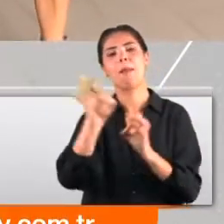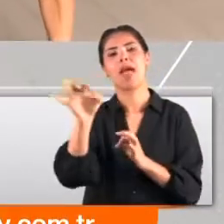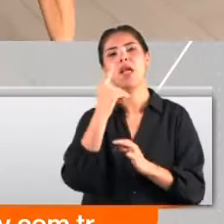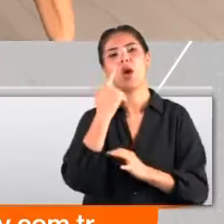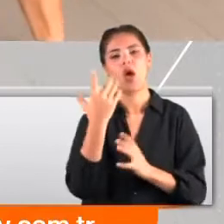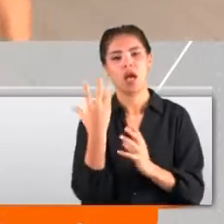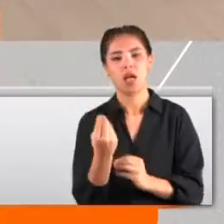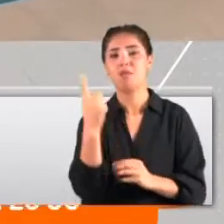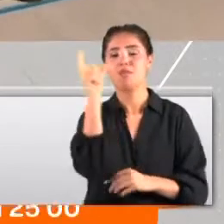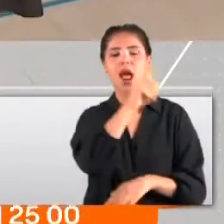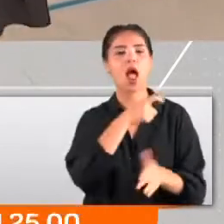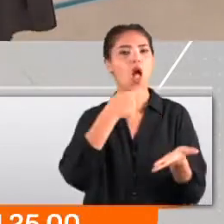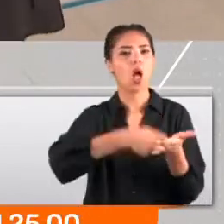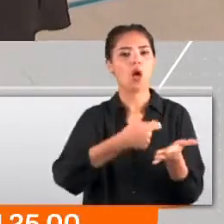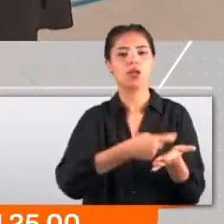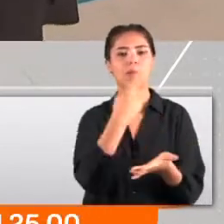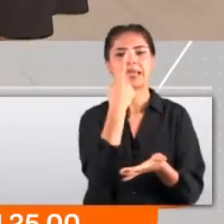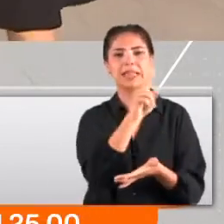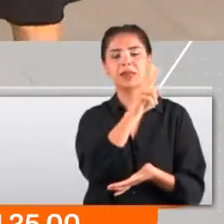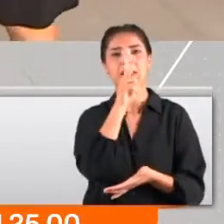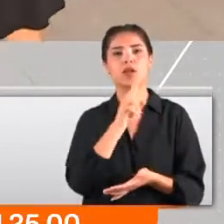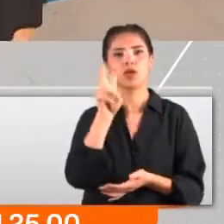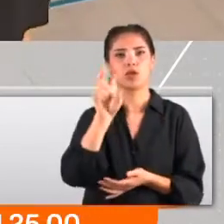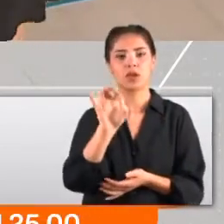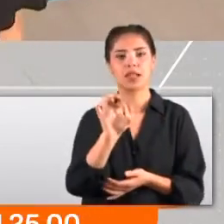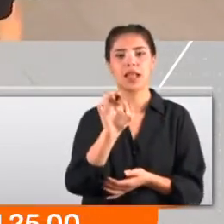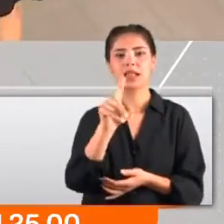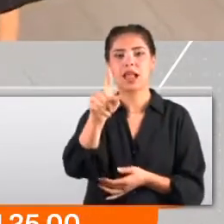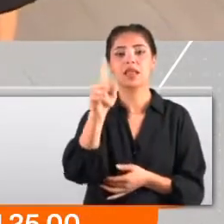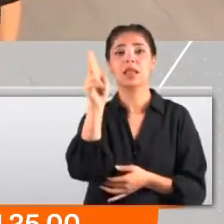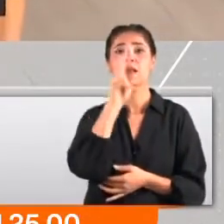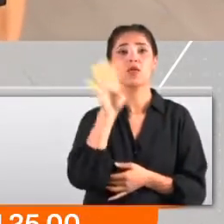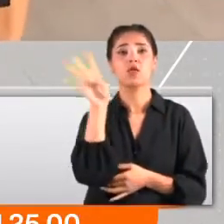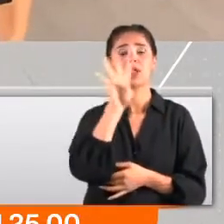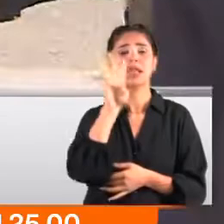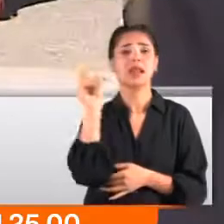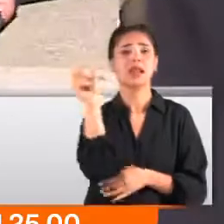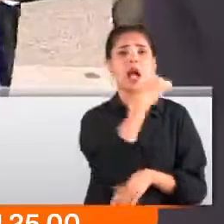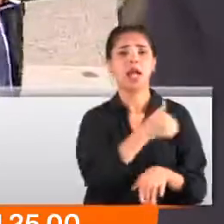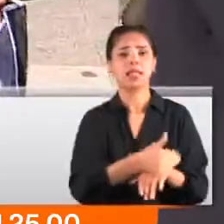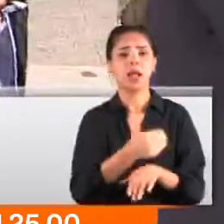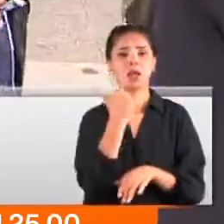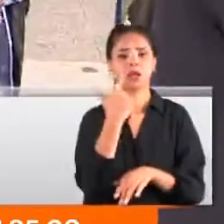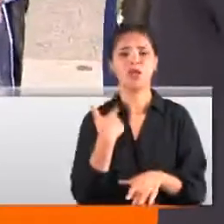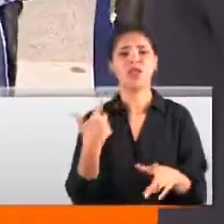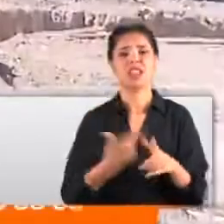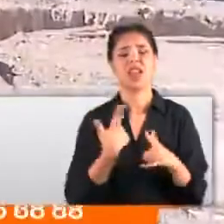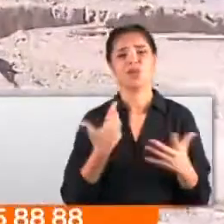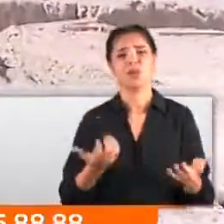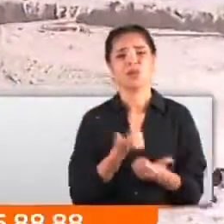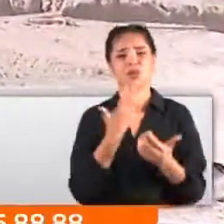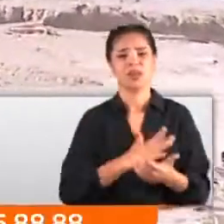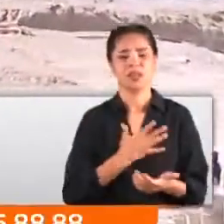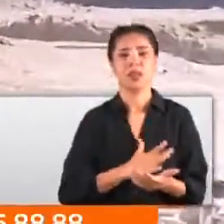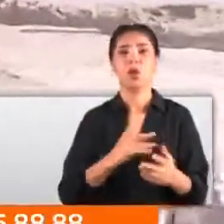olacak. Aylık ödeme 2280 lira, vade ise 240 ay olacak. İnşallah bir kiracılıktan kurtuluruz.